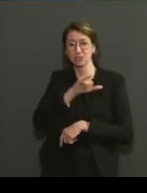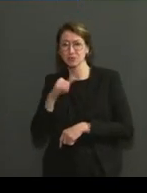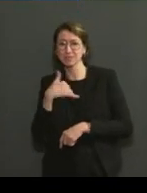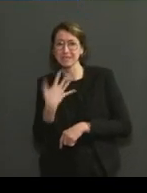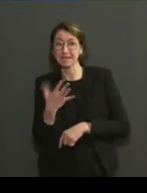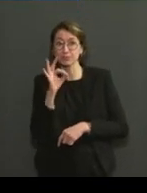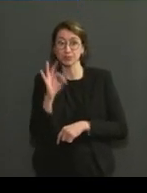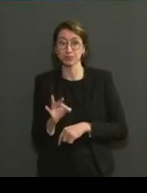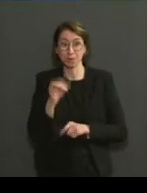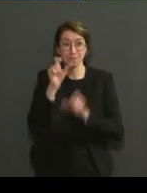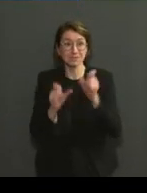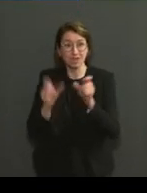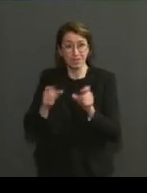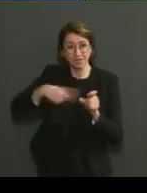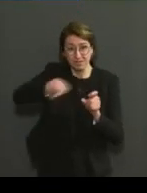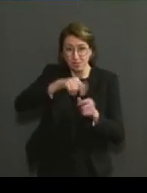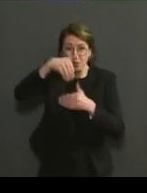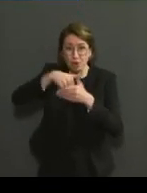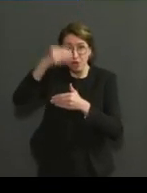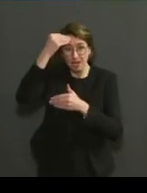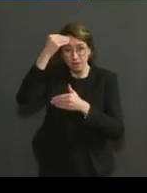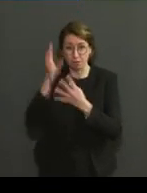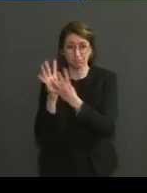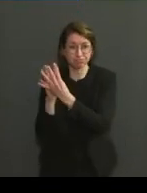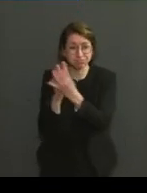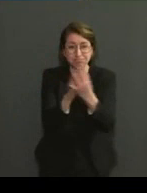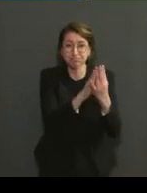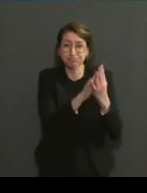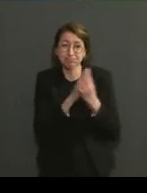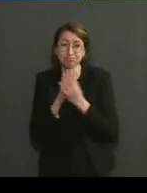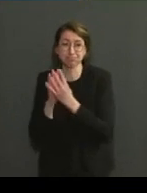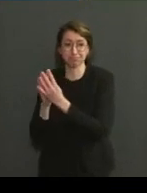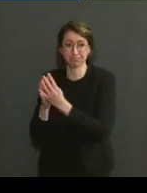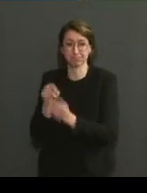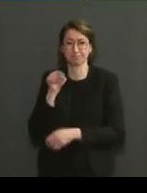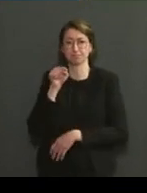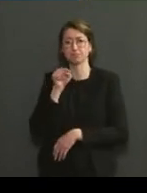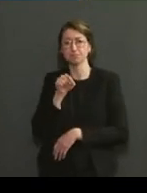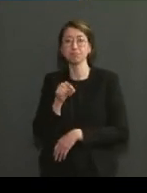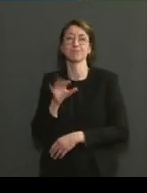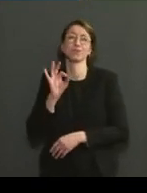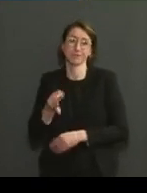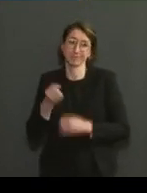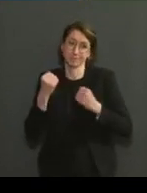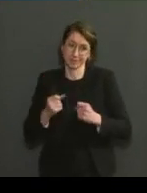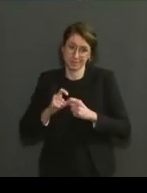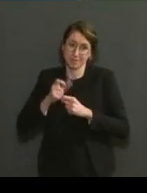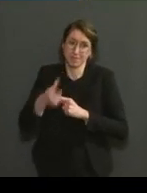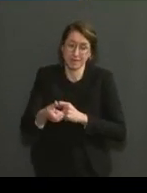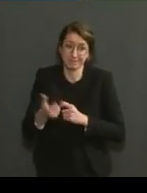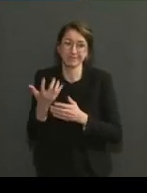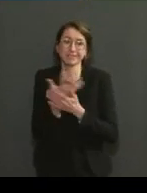avec des contacts significatifs entre eux. Cela peut donc avoir un impact sur les chiffres, il ne faut pas le